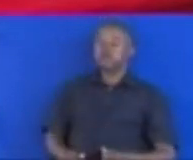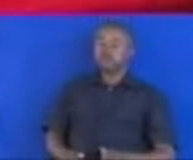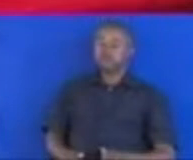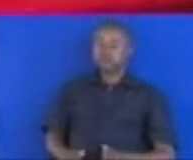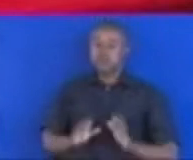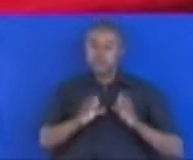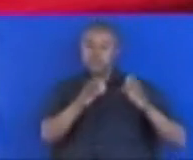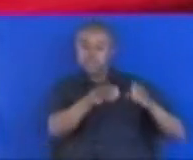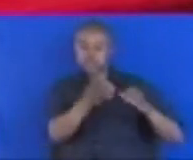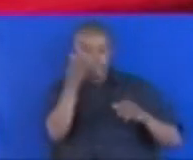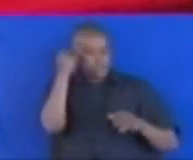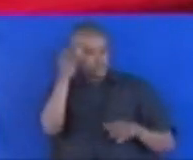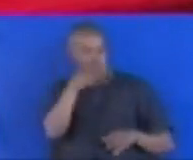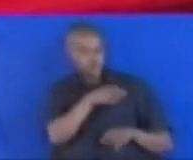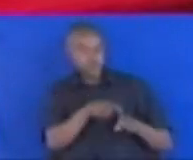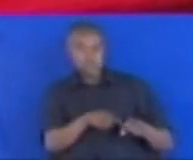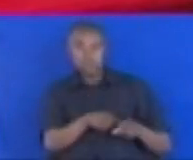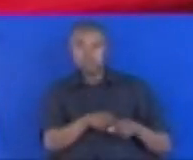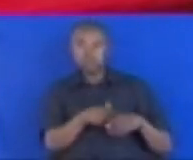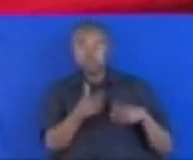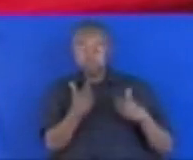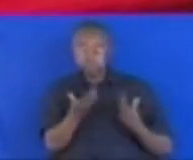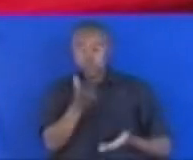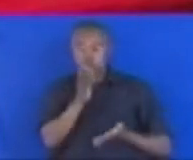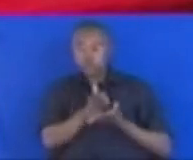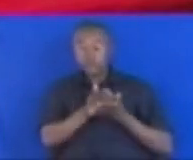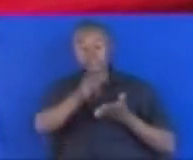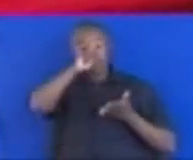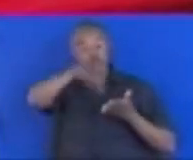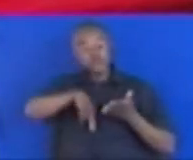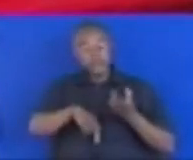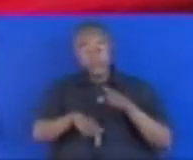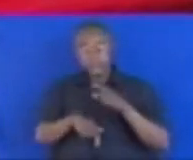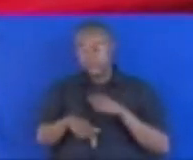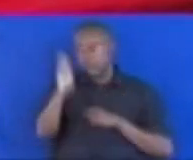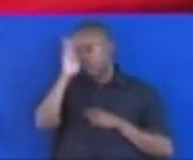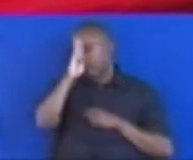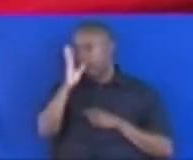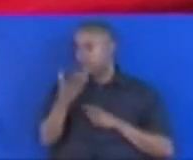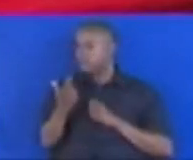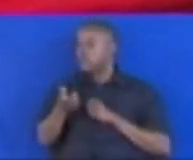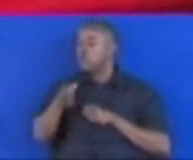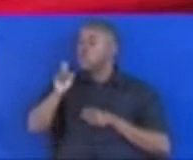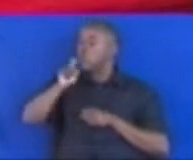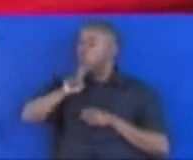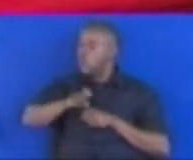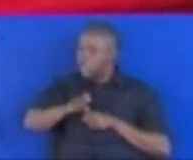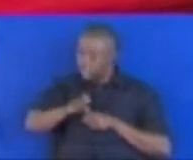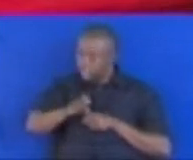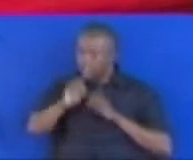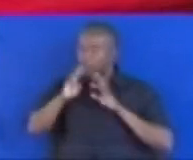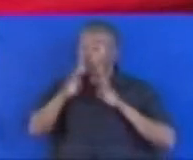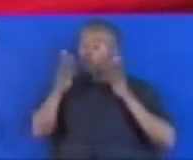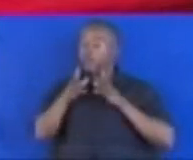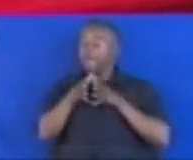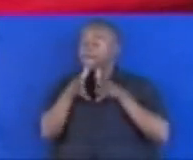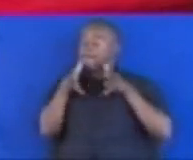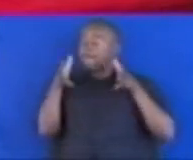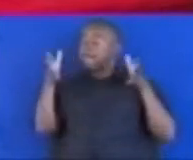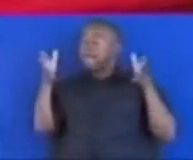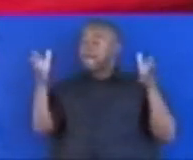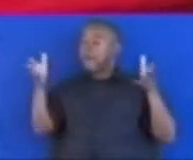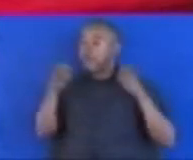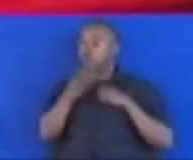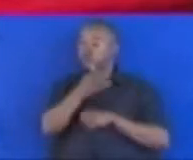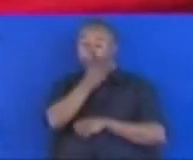Kamati inashauri wizara kukamilisha usajili wa hospitali hii mapema ili kuongeza wigo wa utoaji wa huduma za afya nchini,